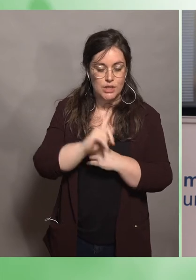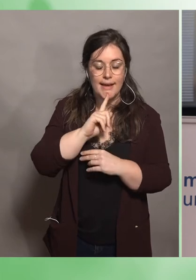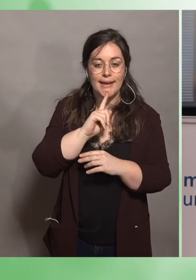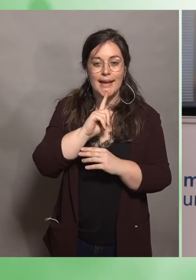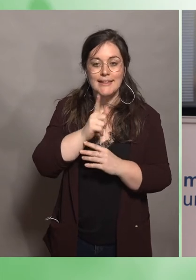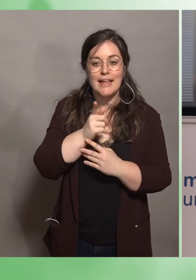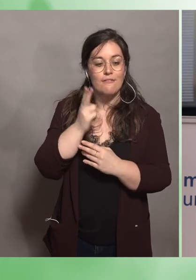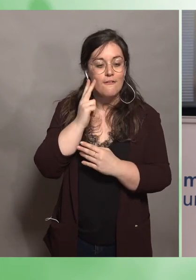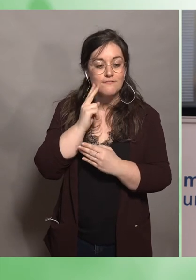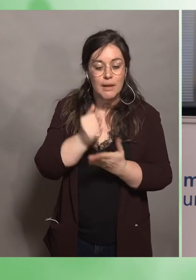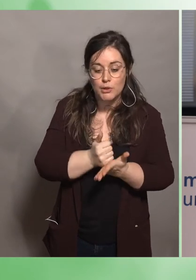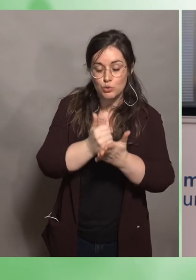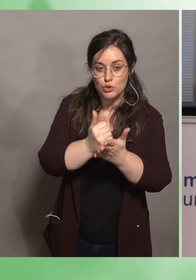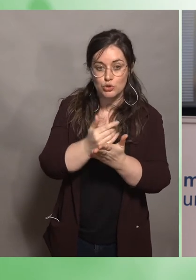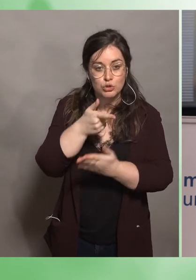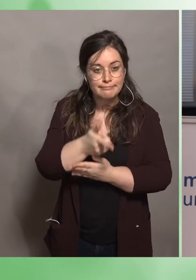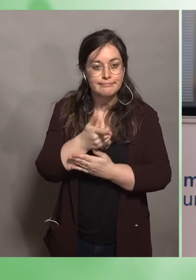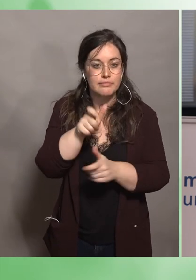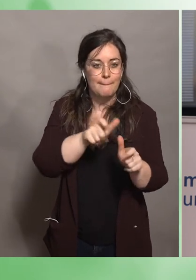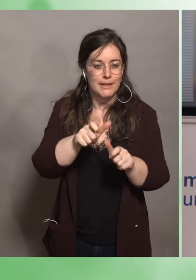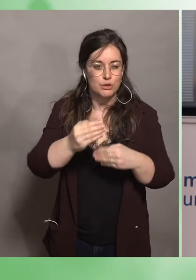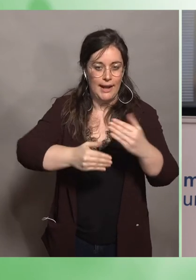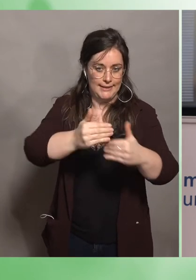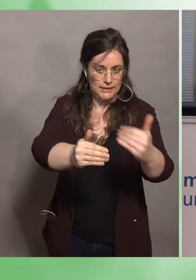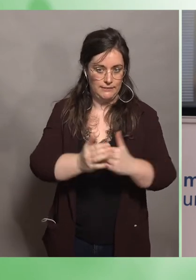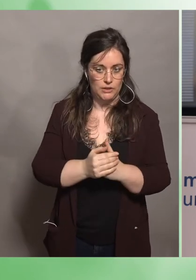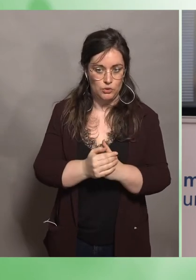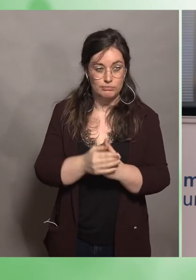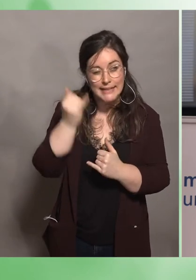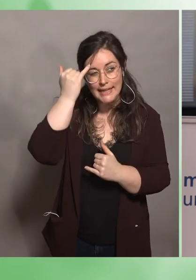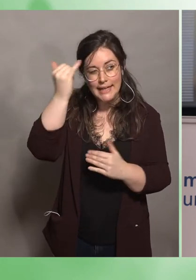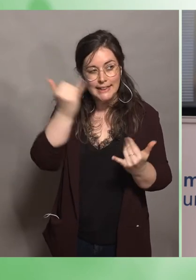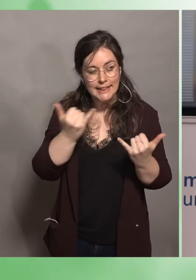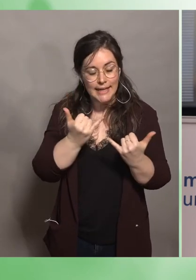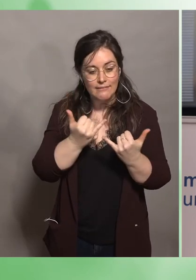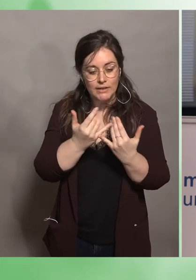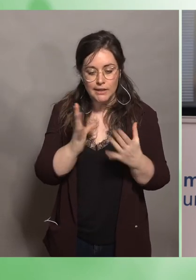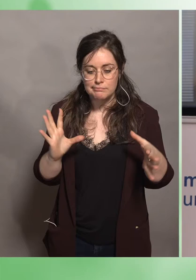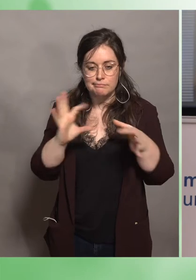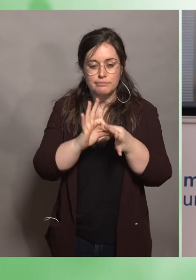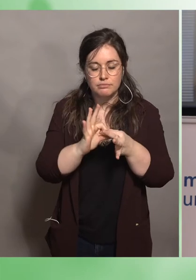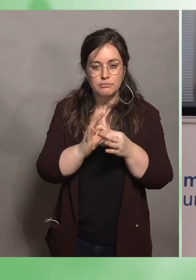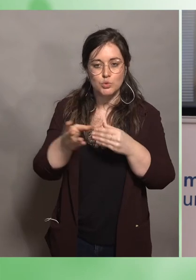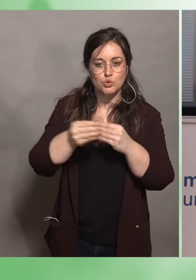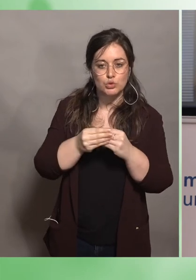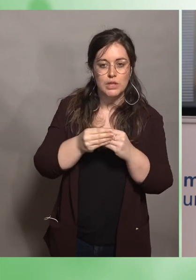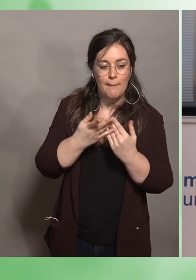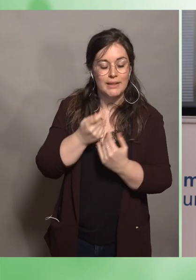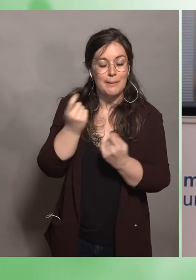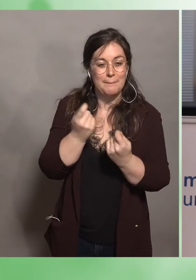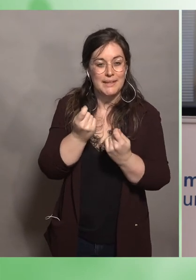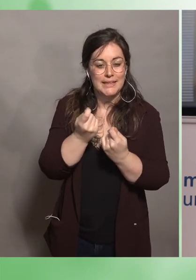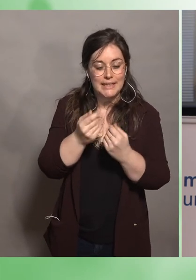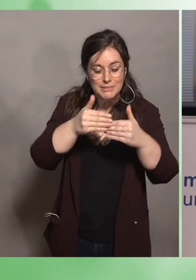zu unterstützen, wenn sie Personalentwicklung miteinander betreiben. Die Idee ist, im Verbund zusammenzugehen und miteinander über die